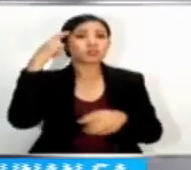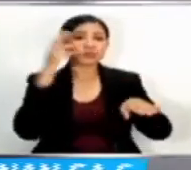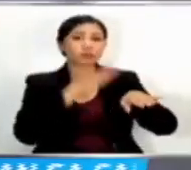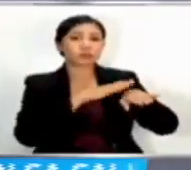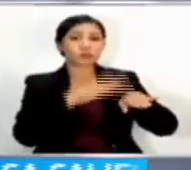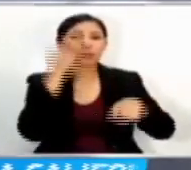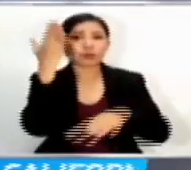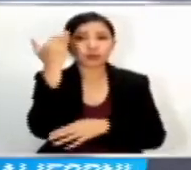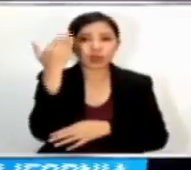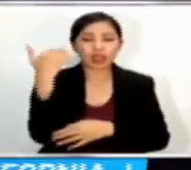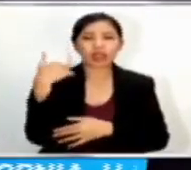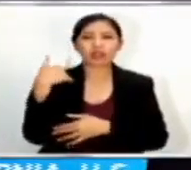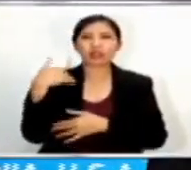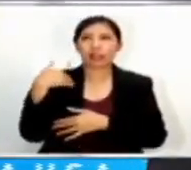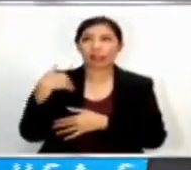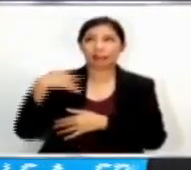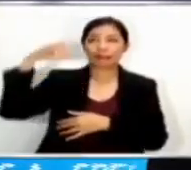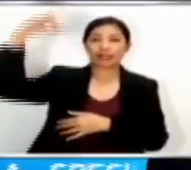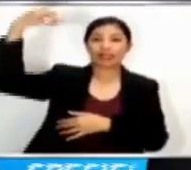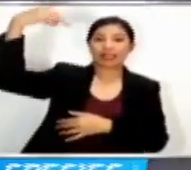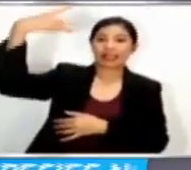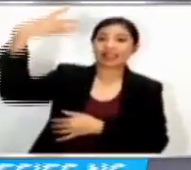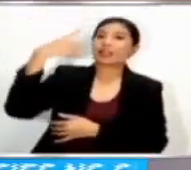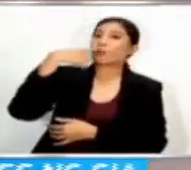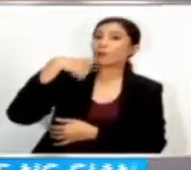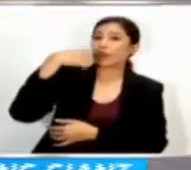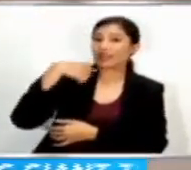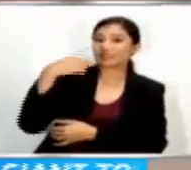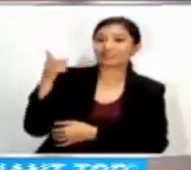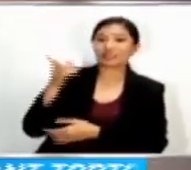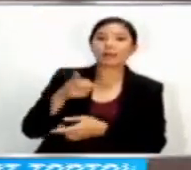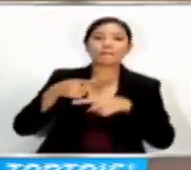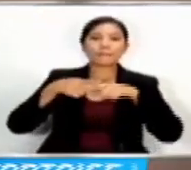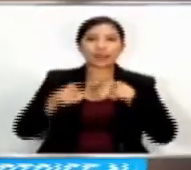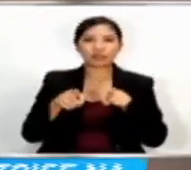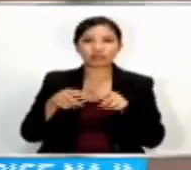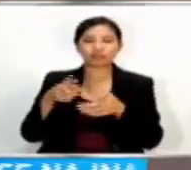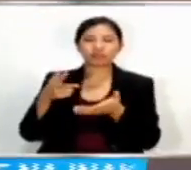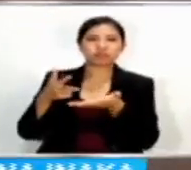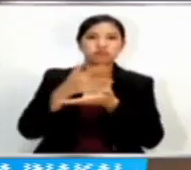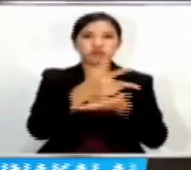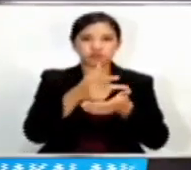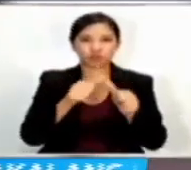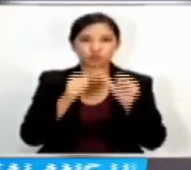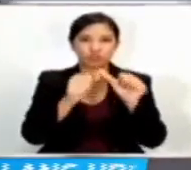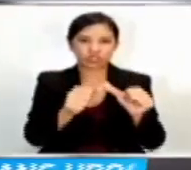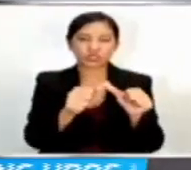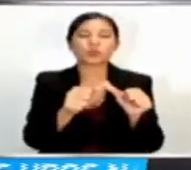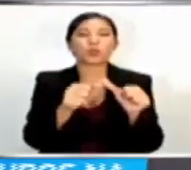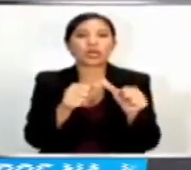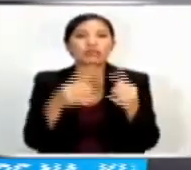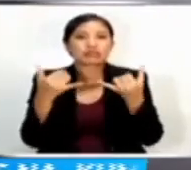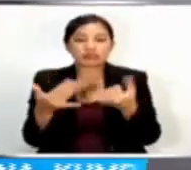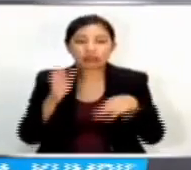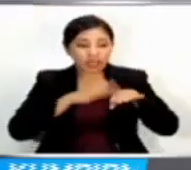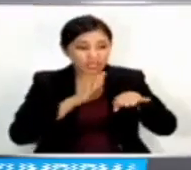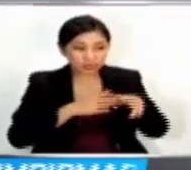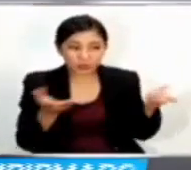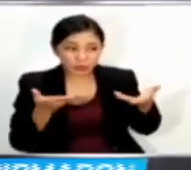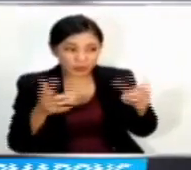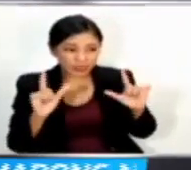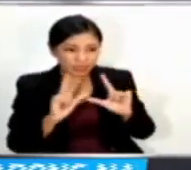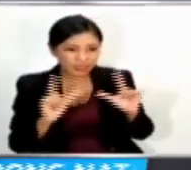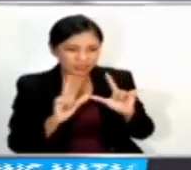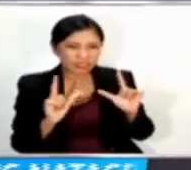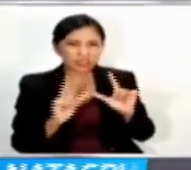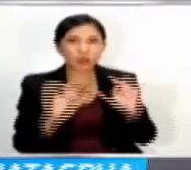light. Nang tanungin nila, wala raw may pakitang lisensya ang babae. Ang ipinapakita lang niya, photocopy ng driver's